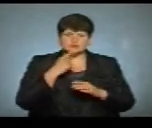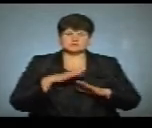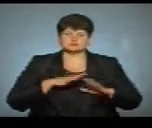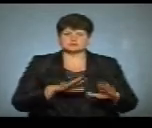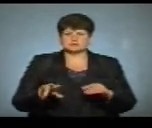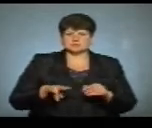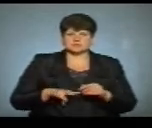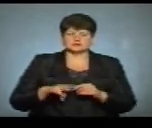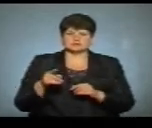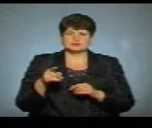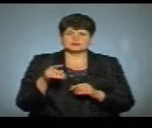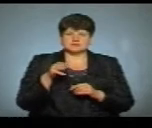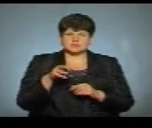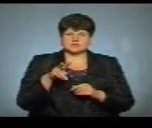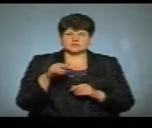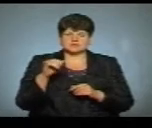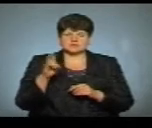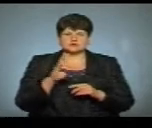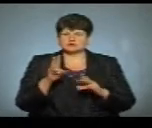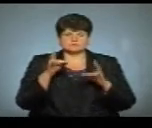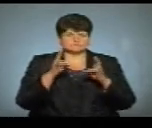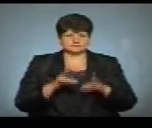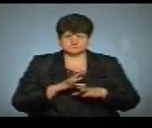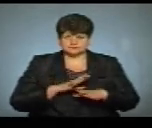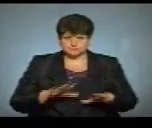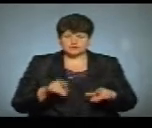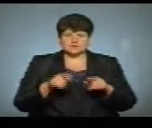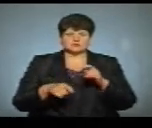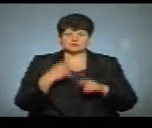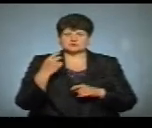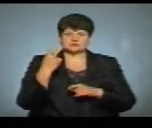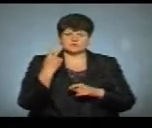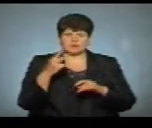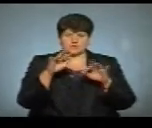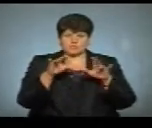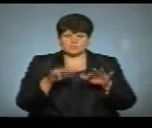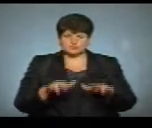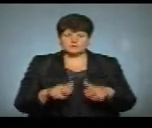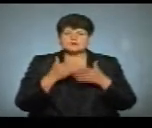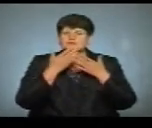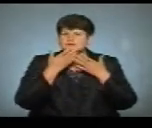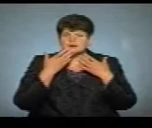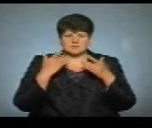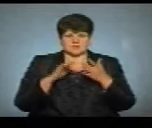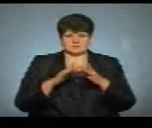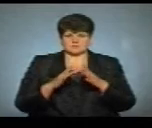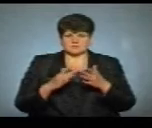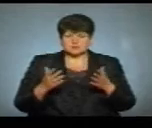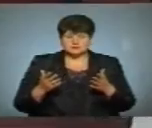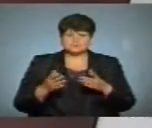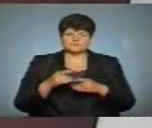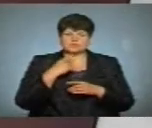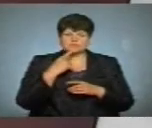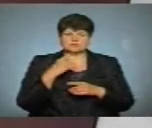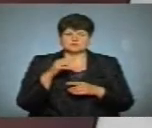директора Тетяни Рущинської, ніхто не травмувався, там пошкоджено два комп'ютери і немає інтернету. За словами